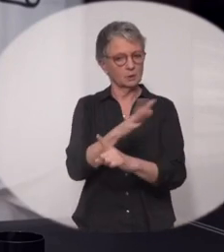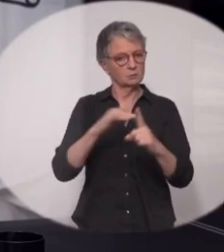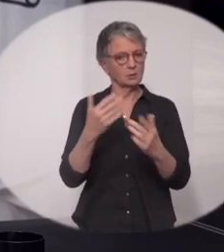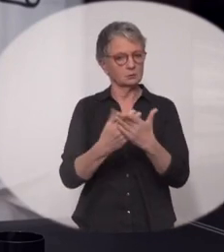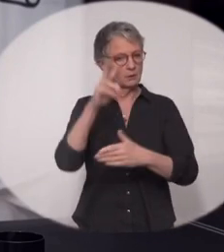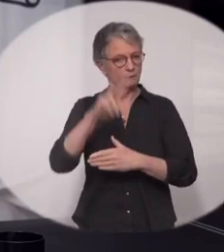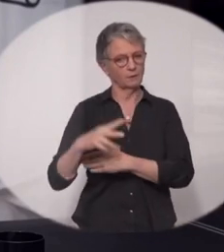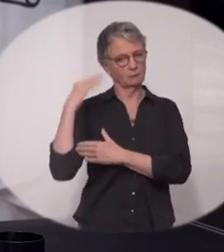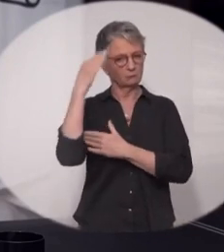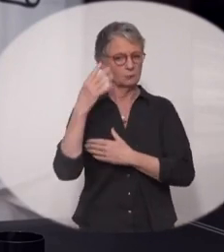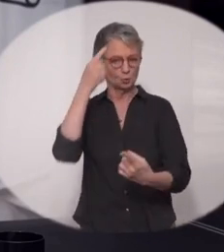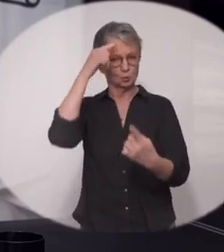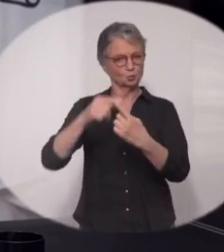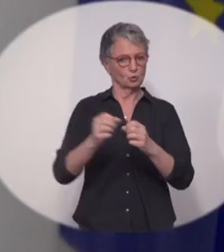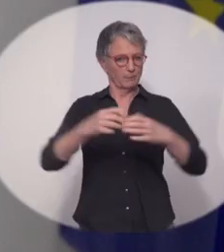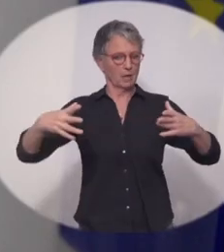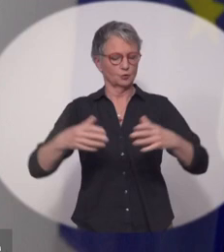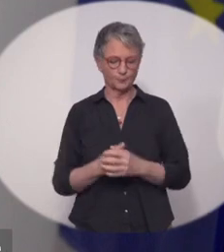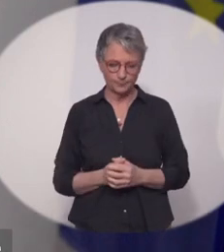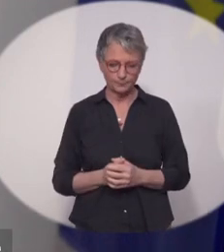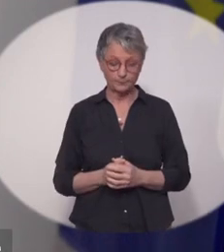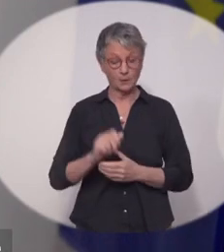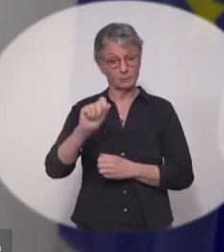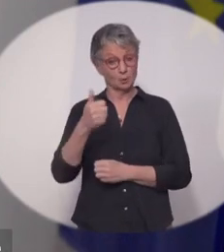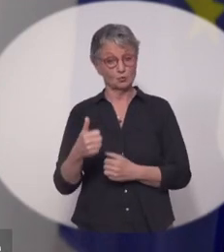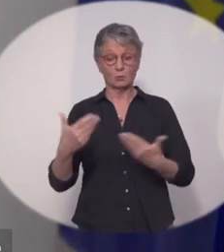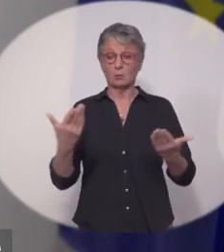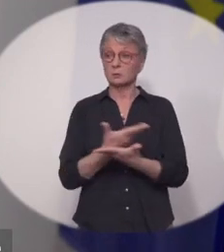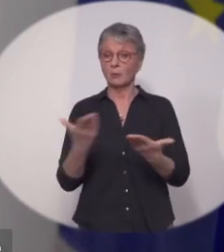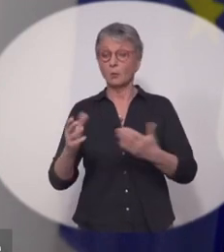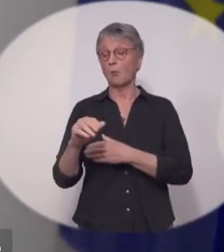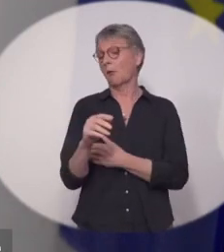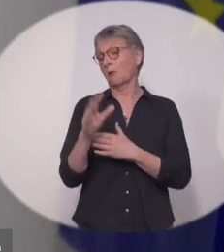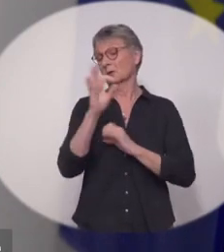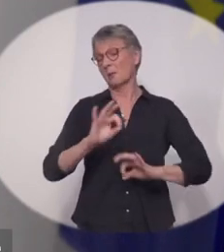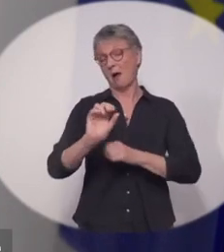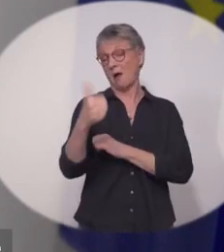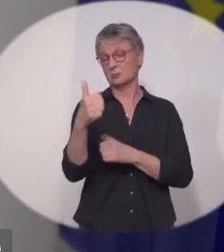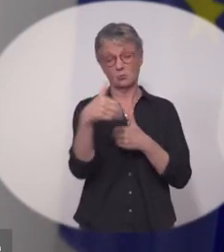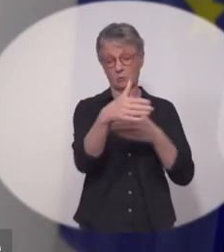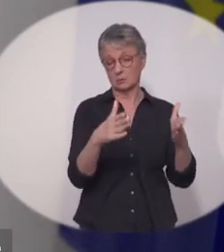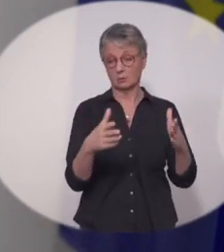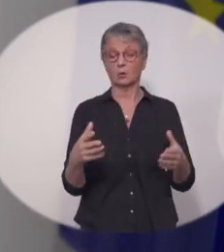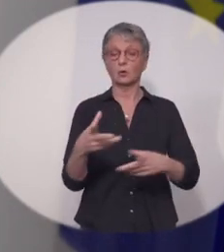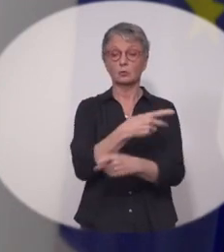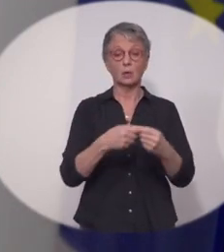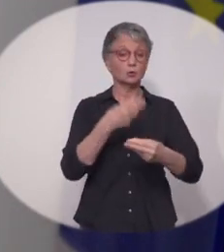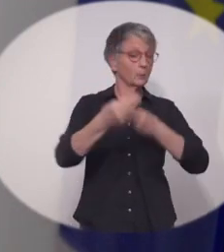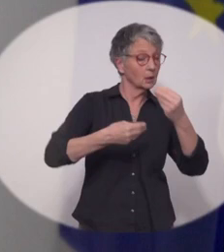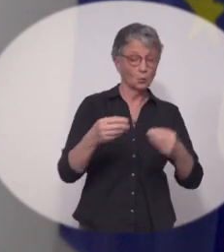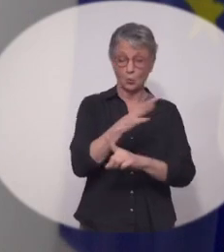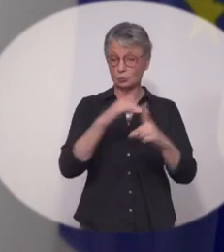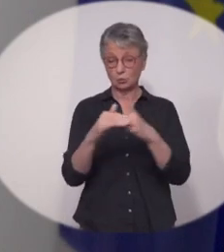préoccupation est en effet pas un seul secteur de l'économie pas un seul pan de notre société qui puisse